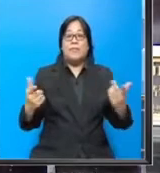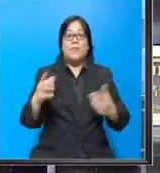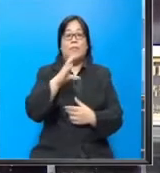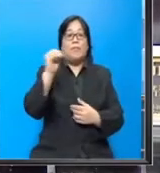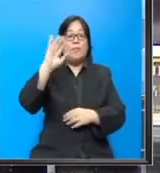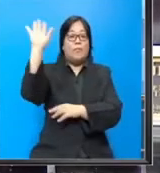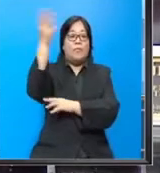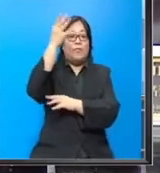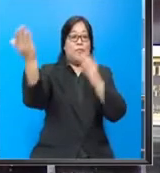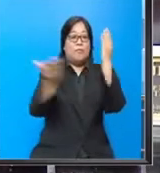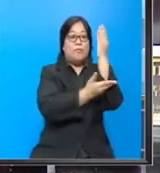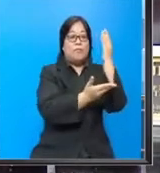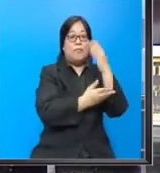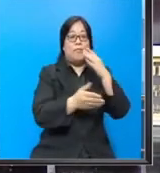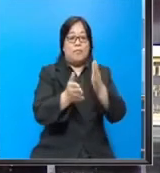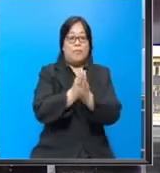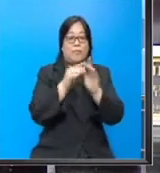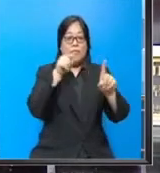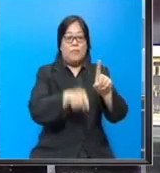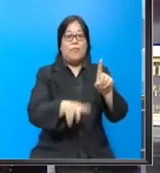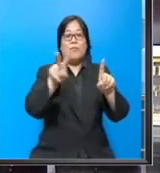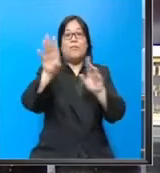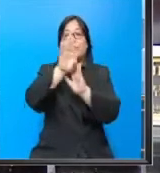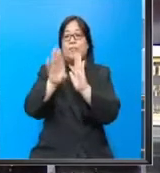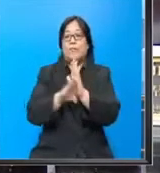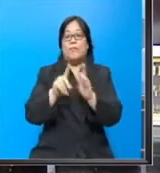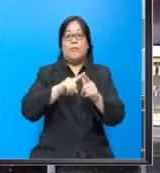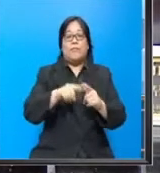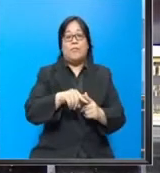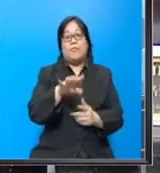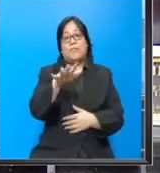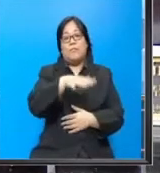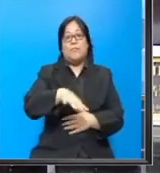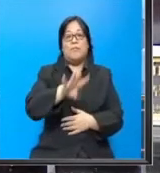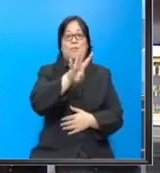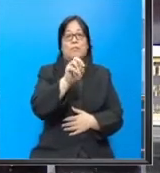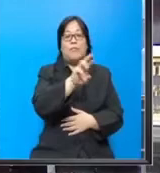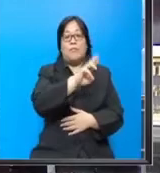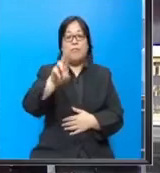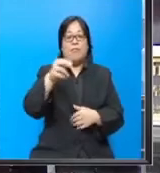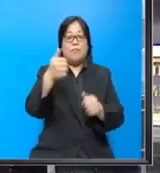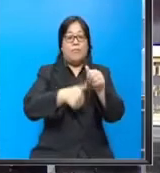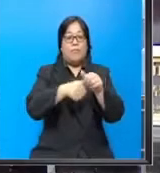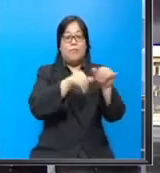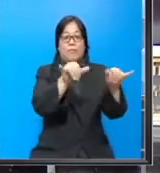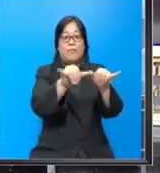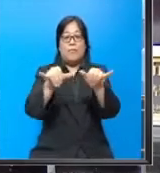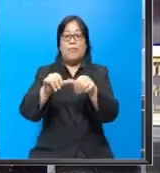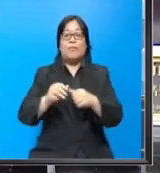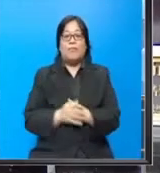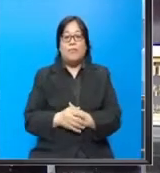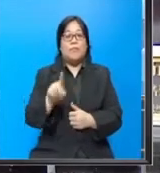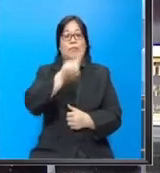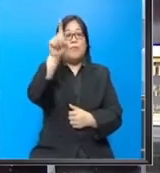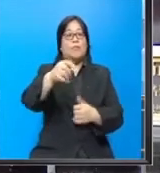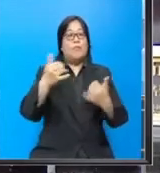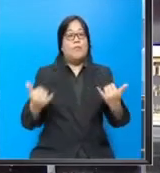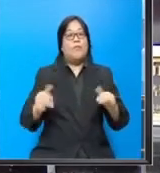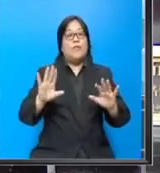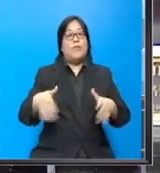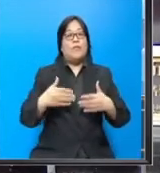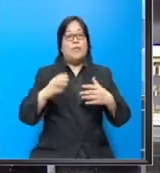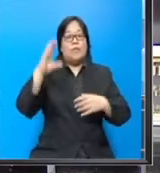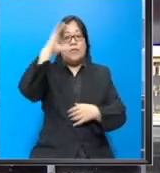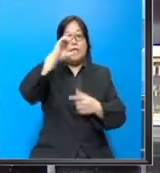jasareka pembalakan menuntut 1,2 billion atau kompor atau 40.000 sejak hektare kawasan tandus kan jadi persoalannya ialah Bagaimana